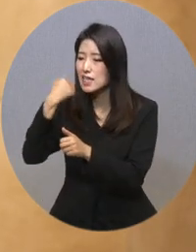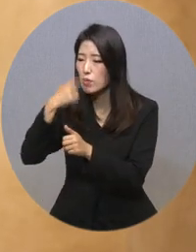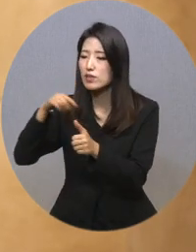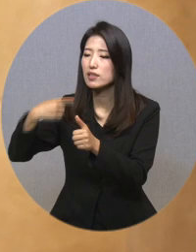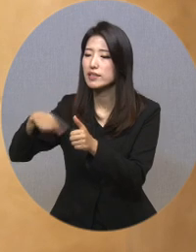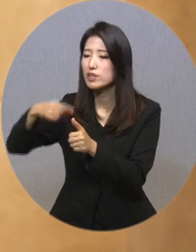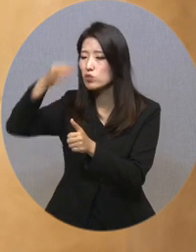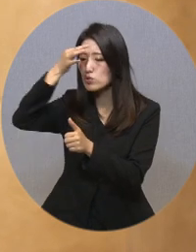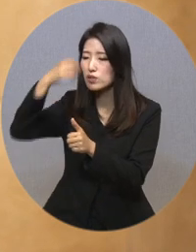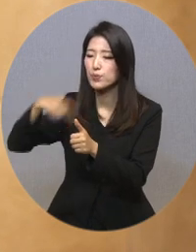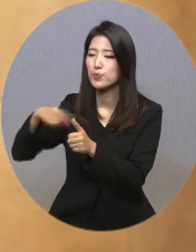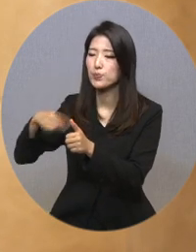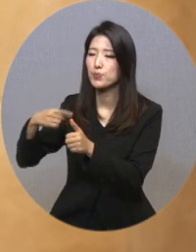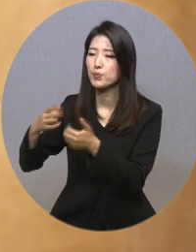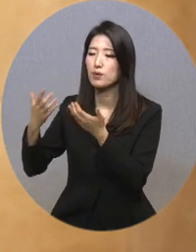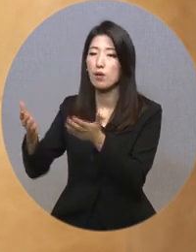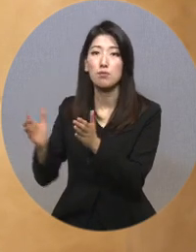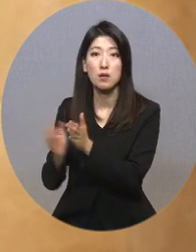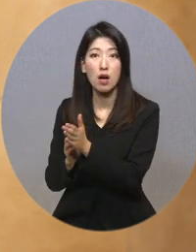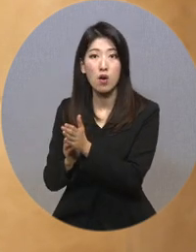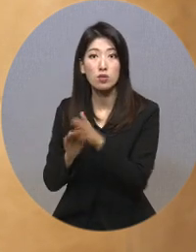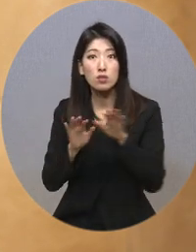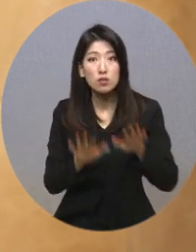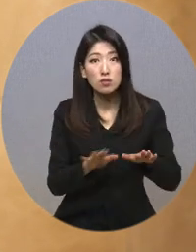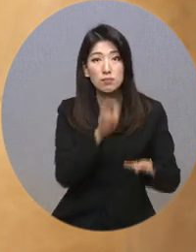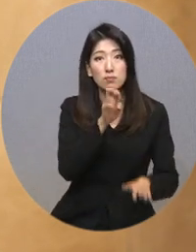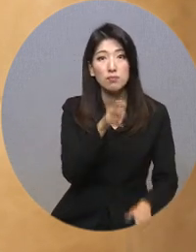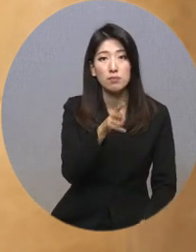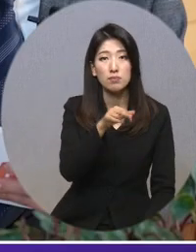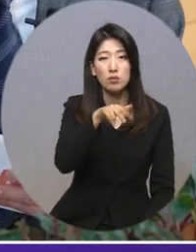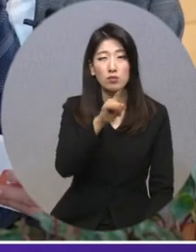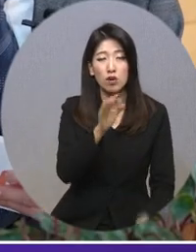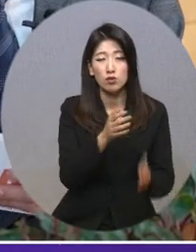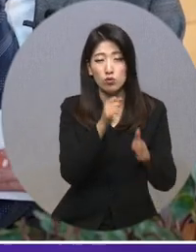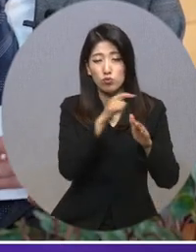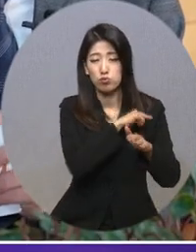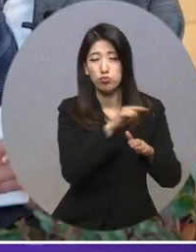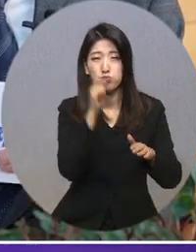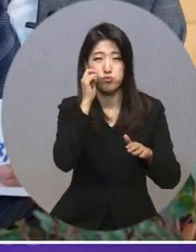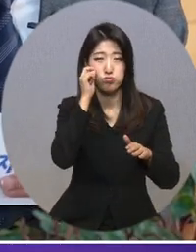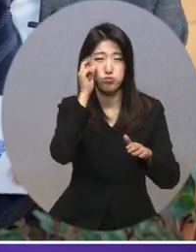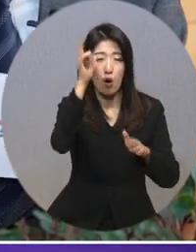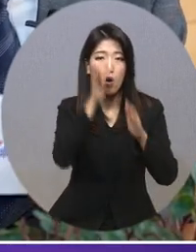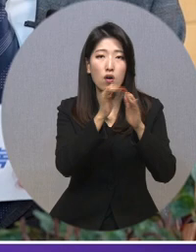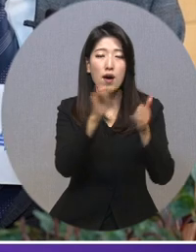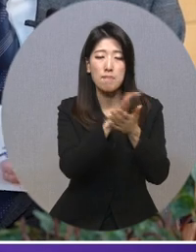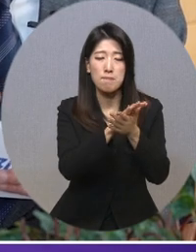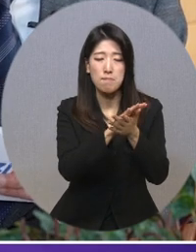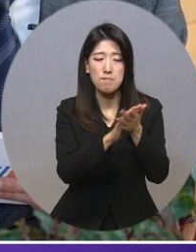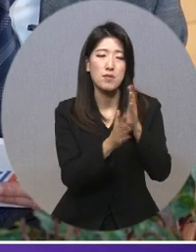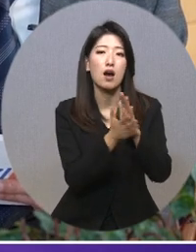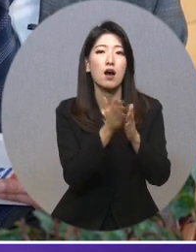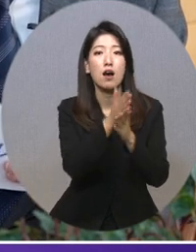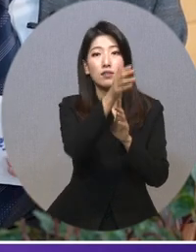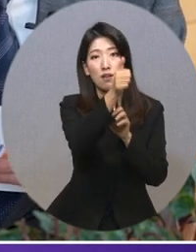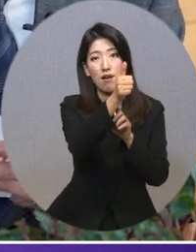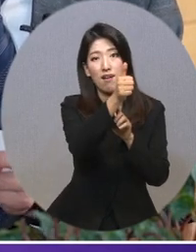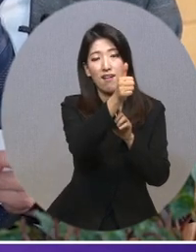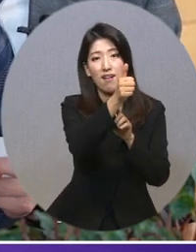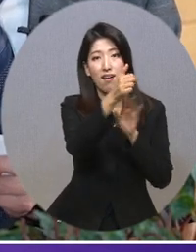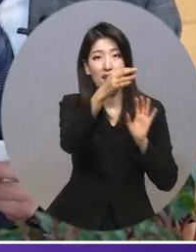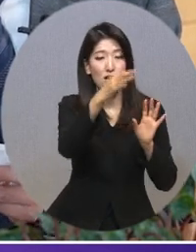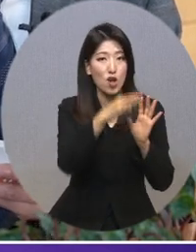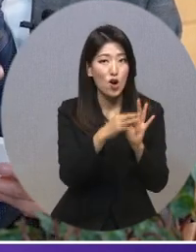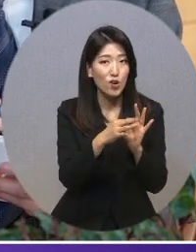것처럼 명장의 그 길을 들어서게끔 도와주신다고 예. 하셨잖아요. 예. 그러기 위해서 아까 말한 대로 명장과의 함께하는 멘토링 행사라든지 뭐 여러 가지를